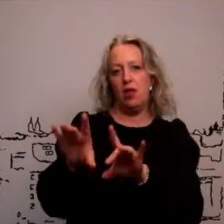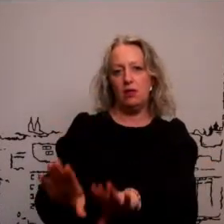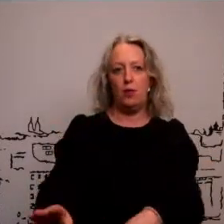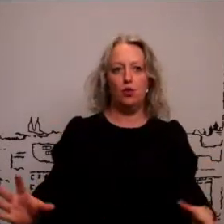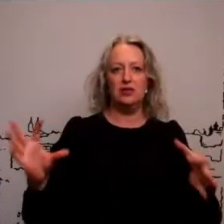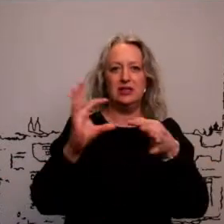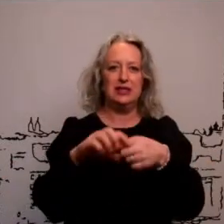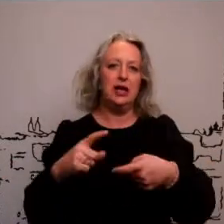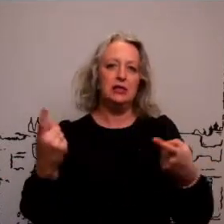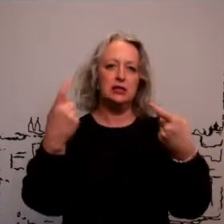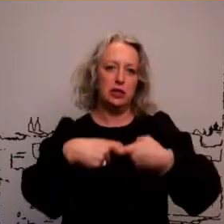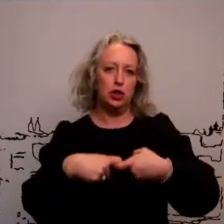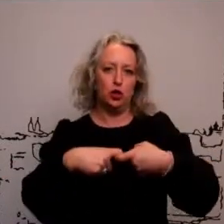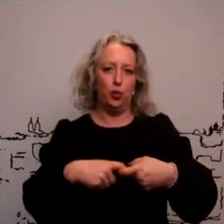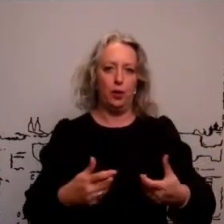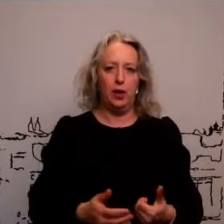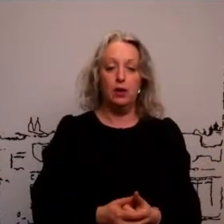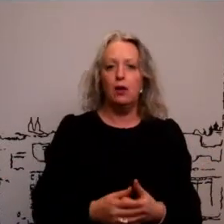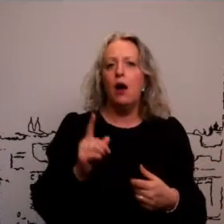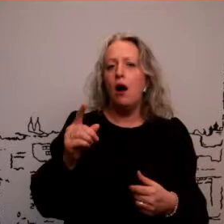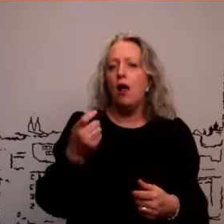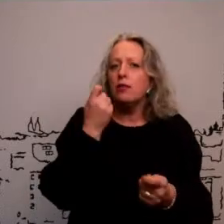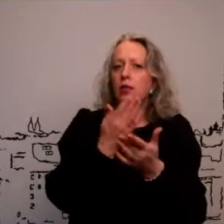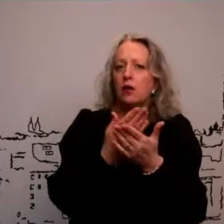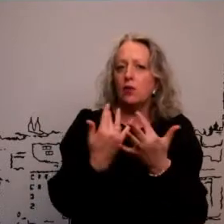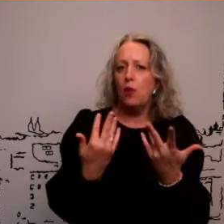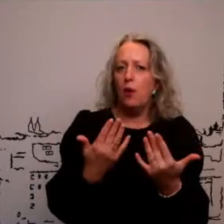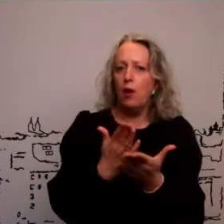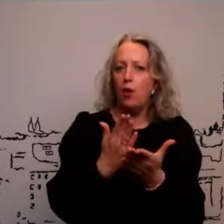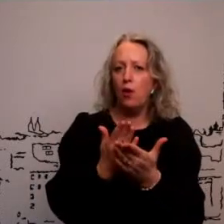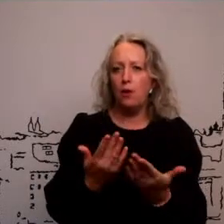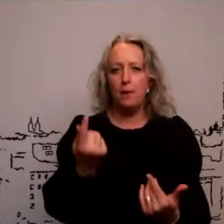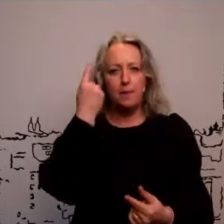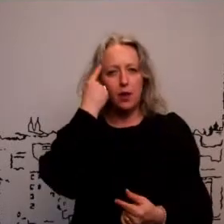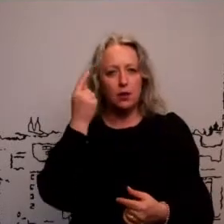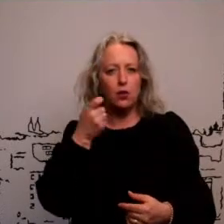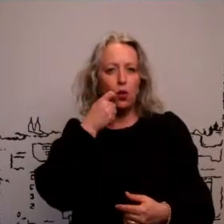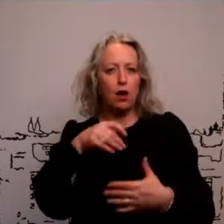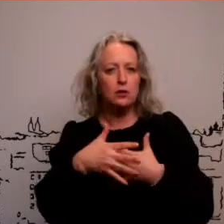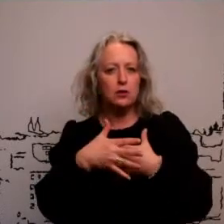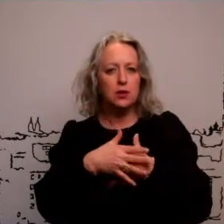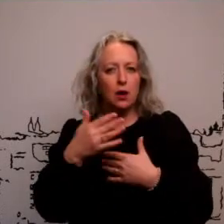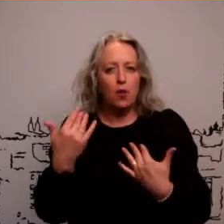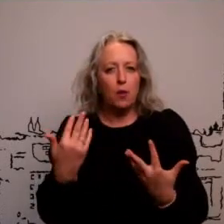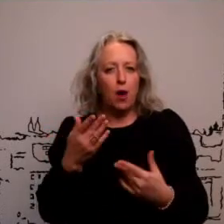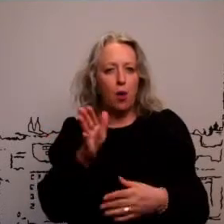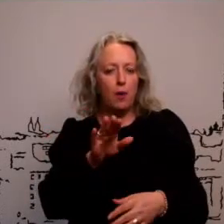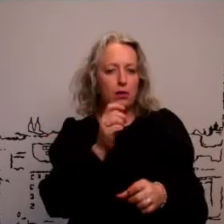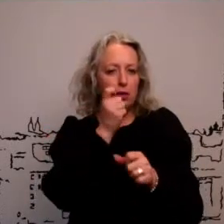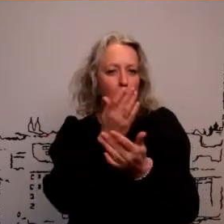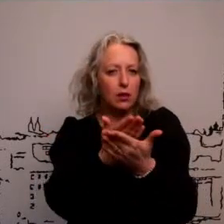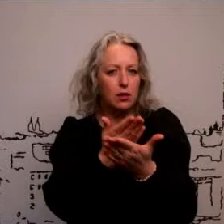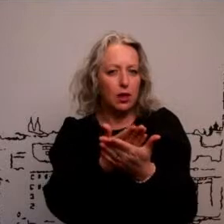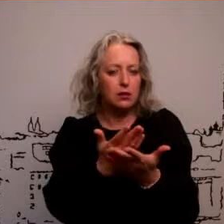sõltuma. Palju neid näiteid praegu Ukraina sõja kontekstis teie laual on jõudnud? Noh, suuremaid või